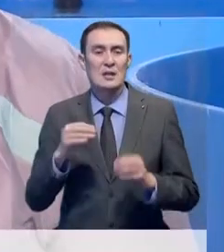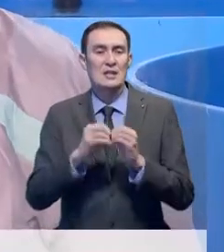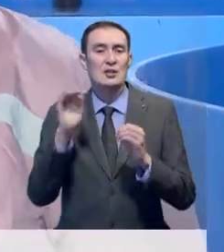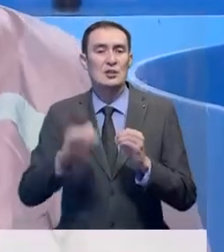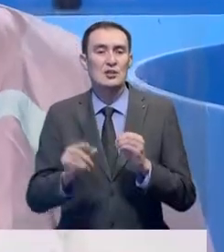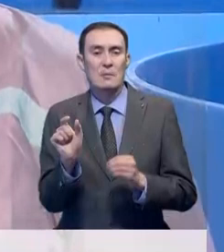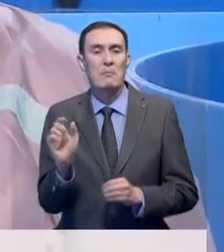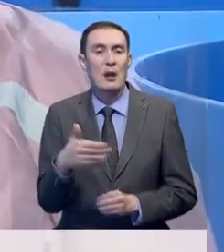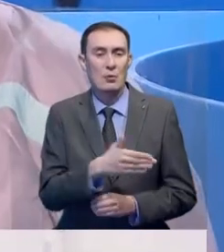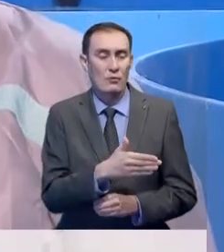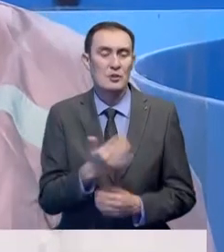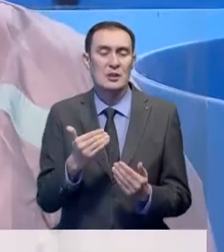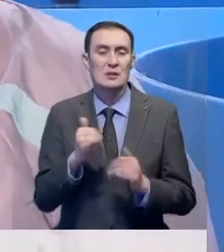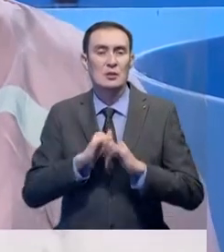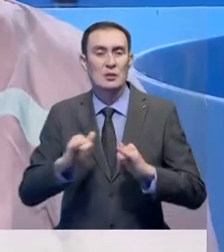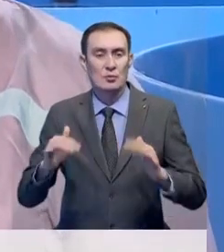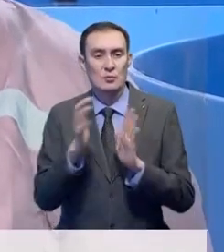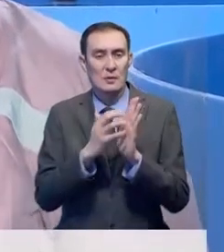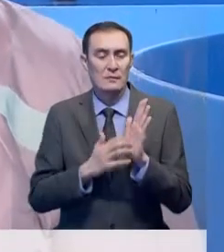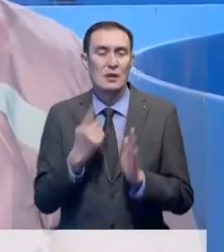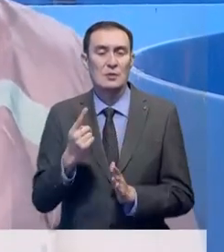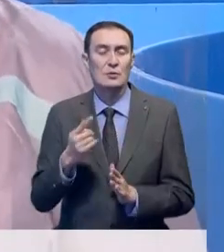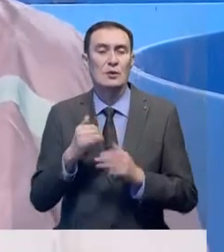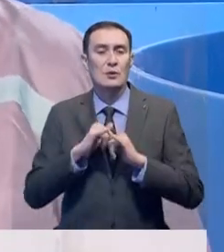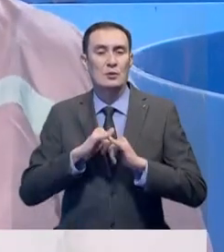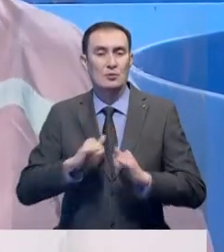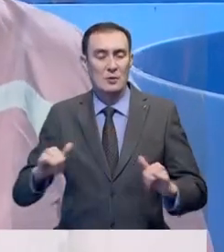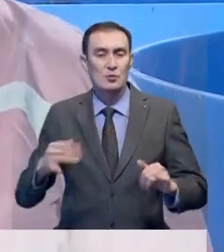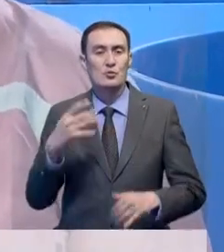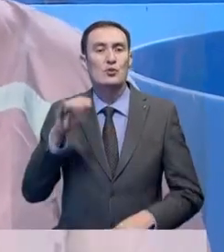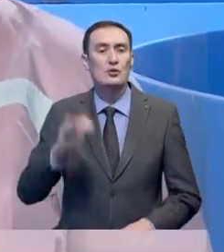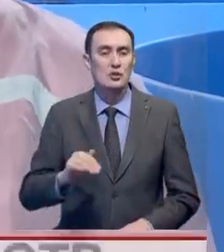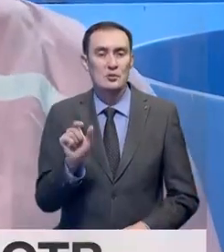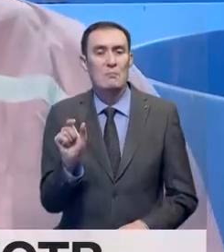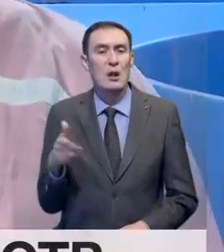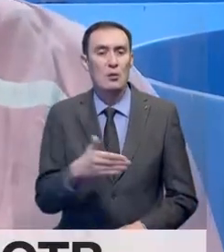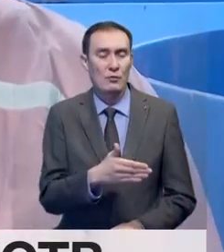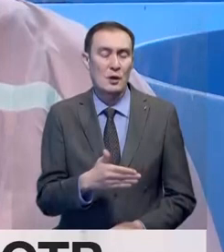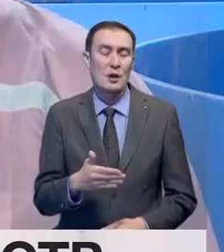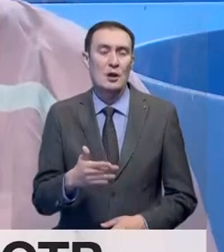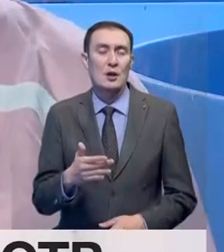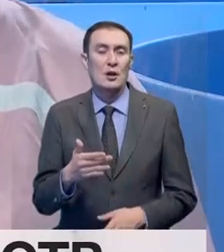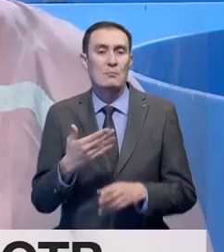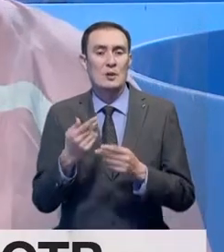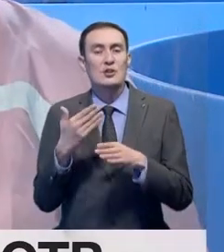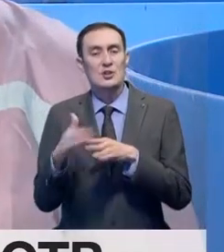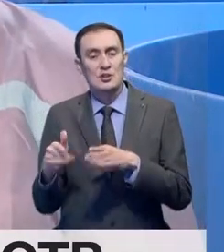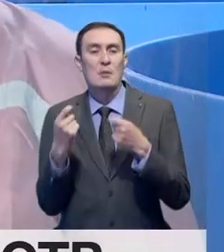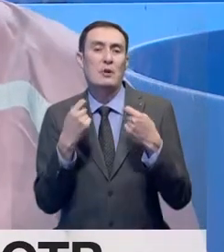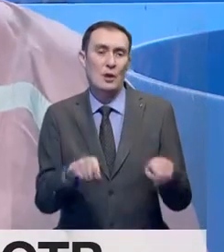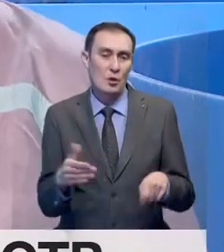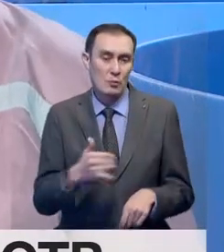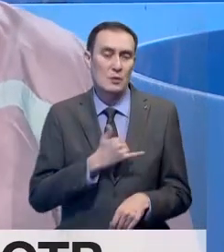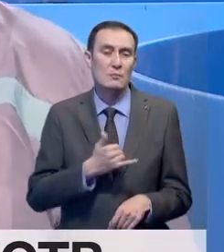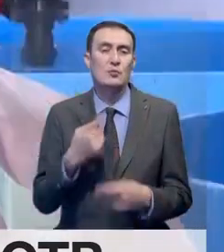тысяч мальков. Сейчас мы инкубируем, у нас уже за одну инкубацию 40 тысяч мальков. Мы частично мальков продаем, приходят